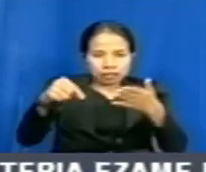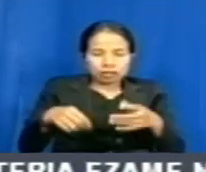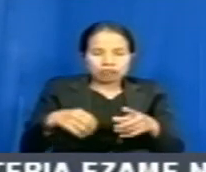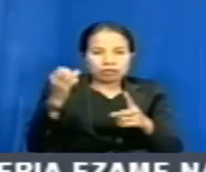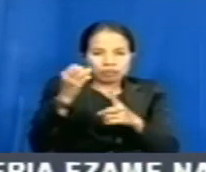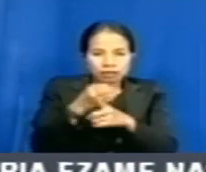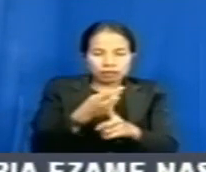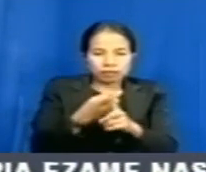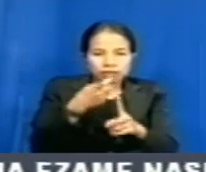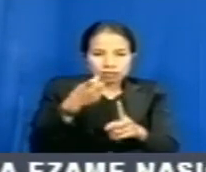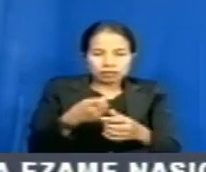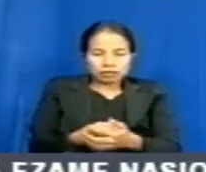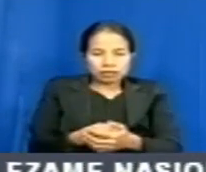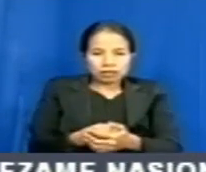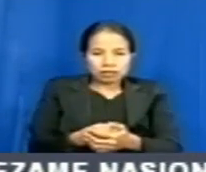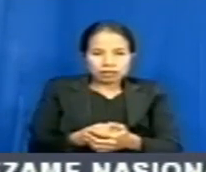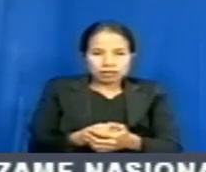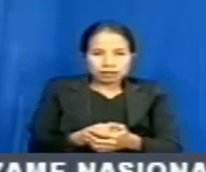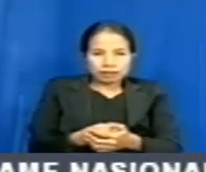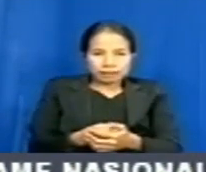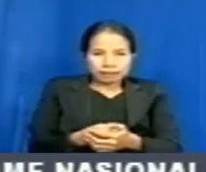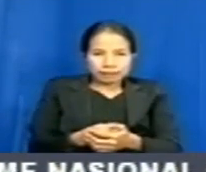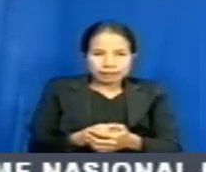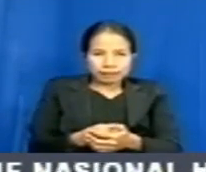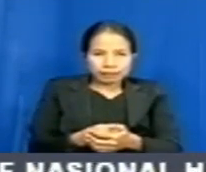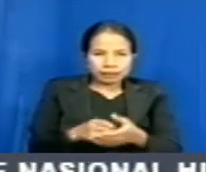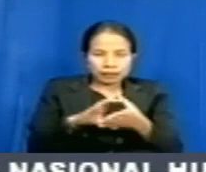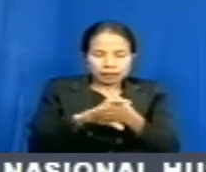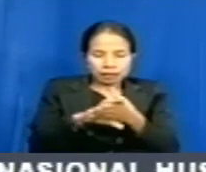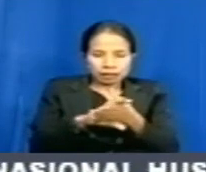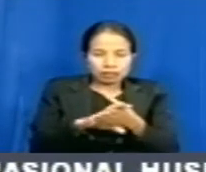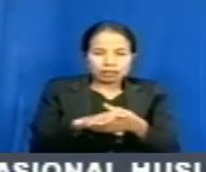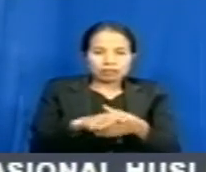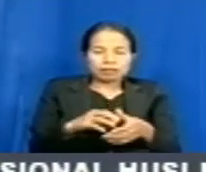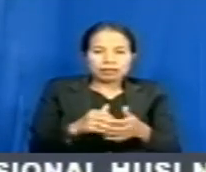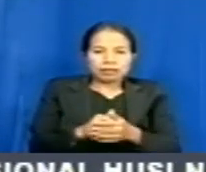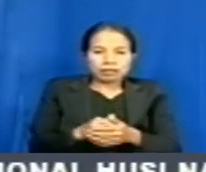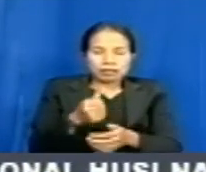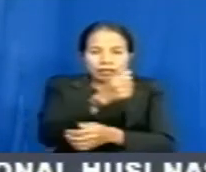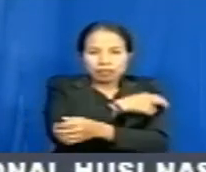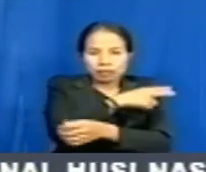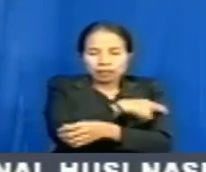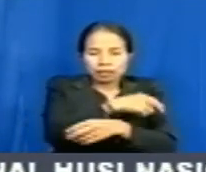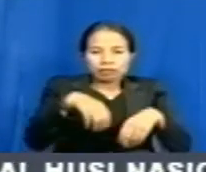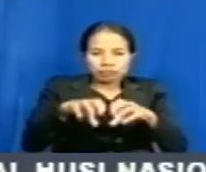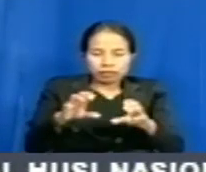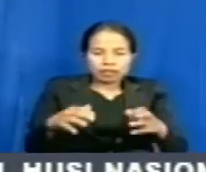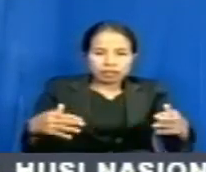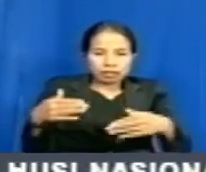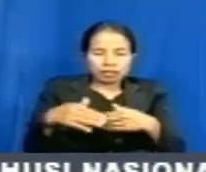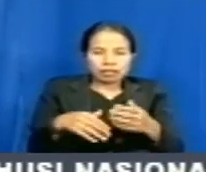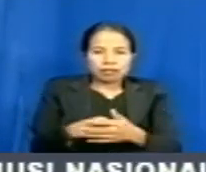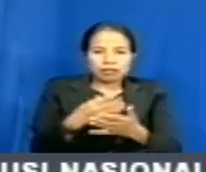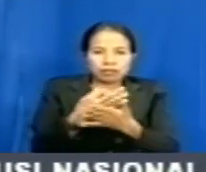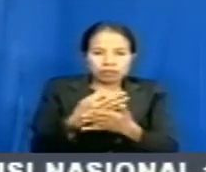husi, bele tine be maka ahadem telefon, maka atuluri buka fundus, Halibur fundus atunune bele hari